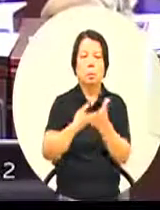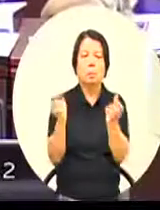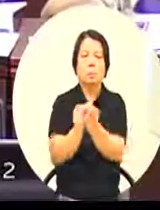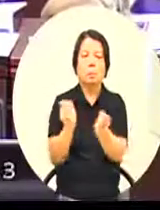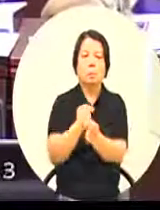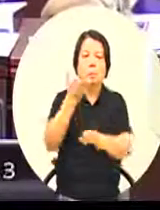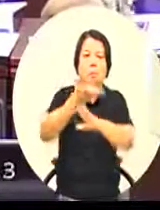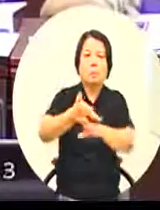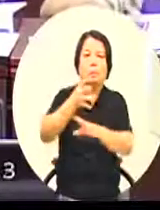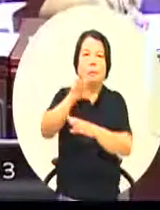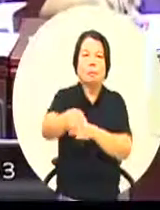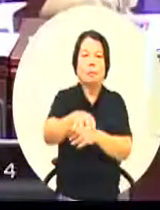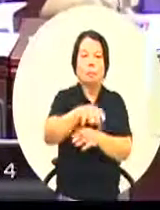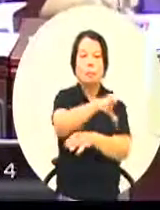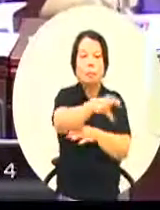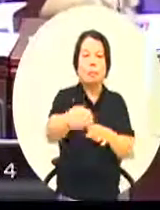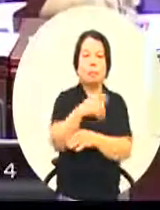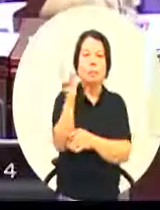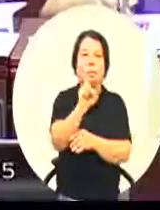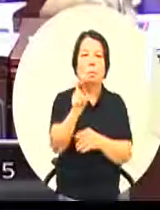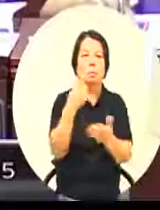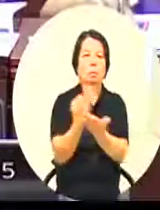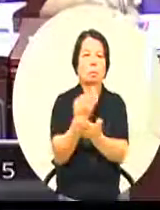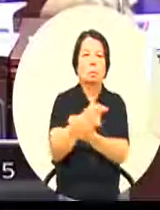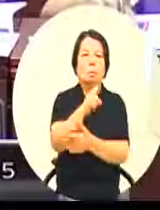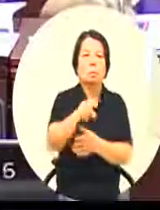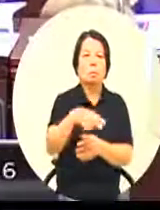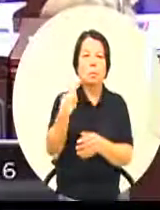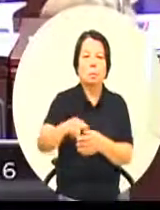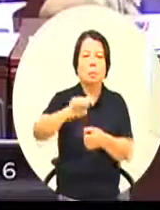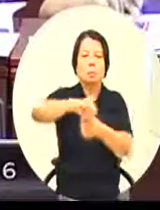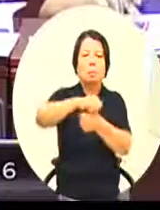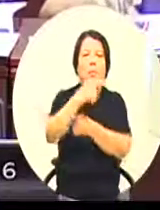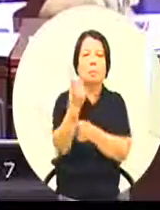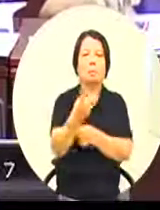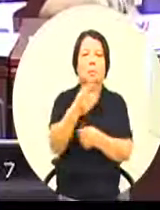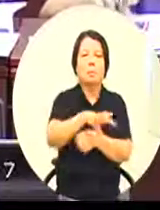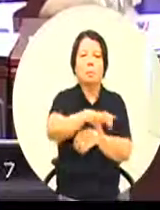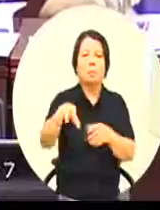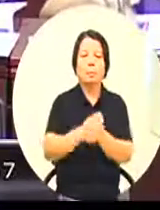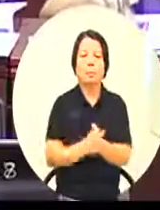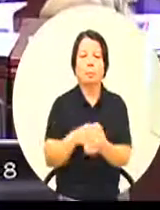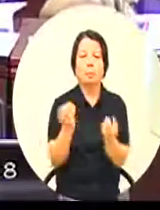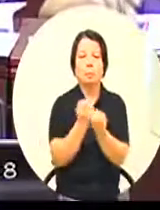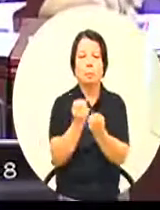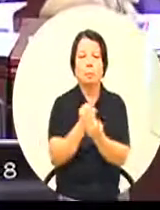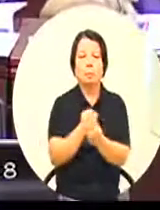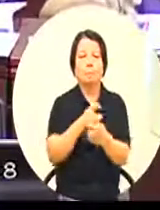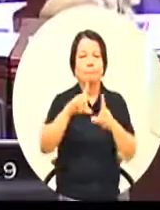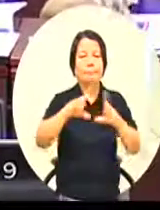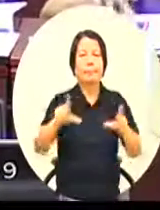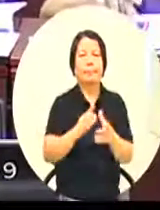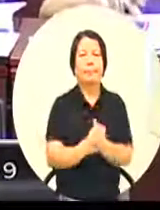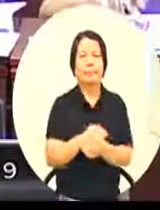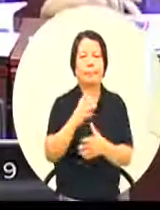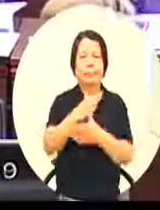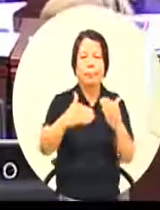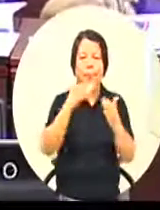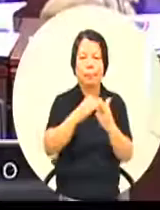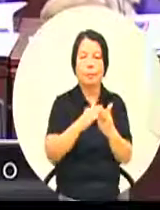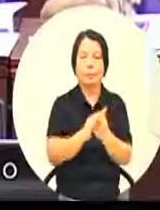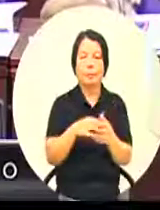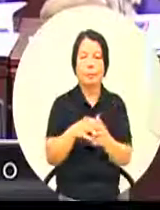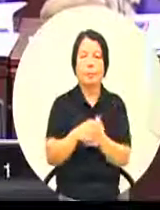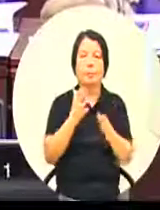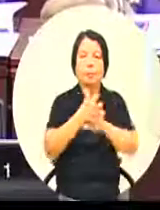场，开了10处还是不够，又后来又开了2处，所以你看这个灾群有多大。那学校经过这一次灾害以